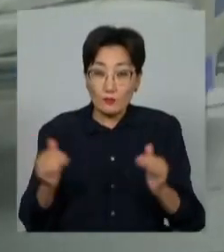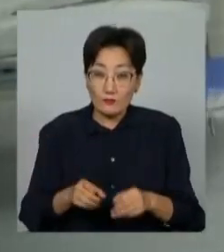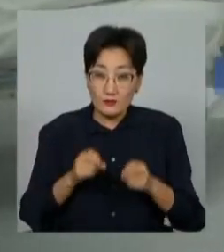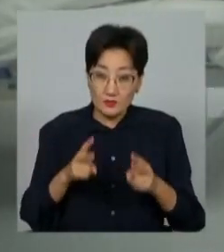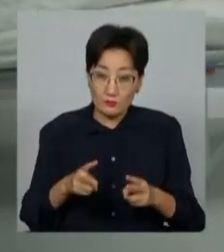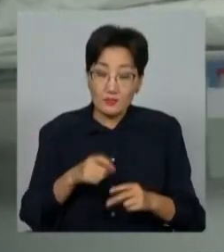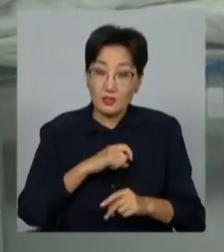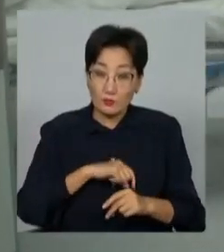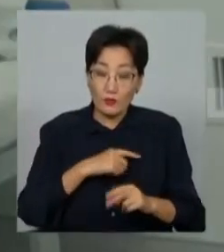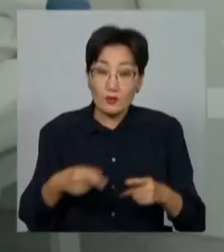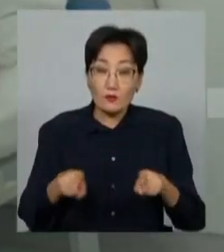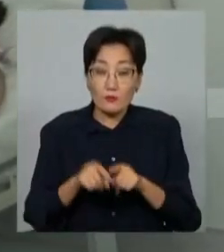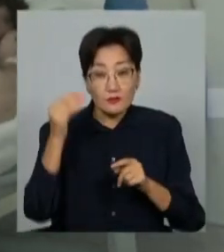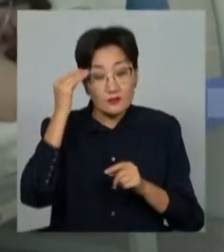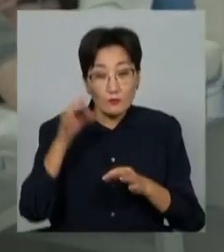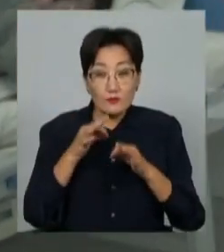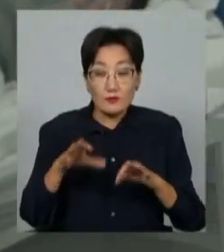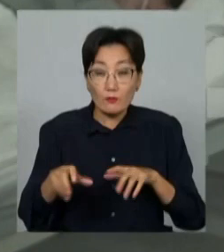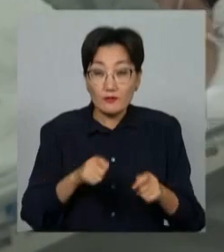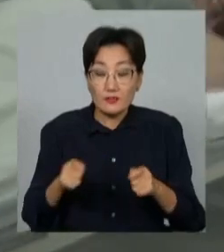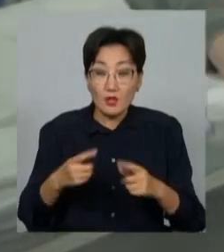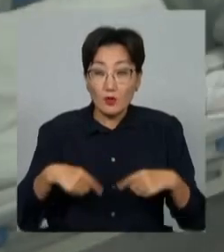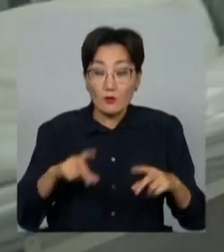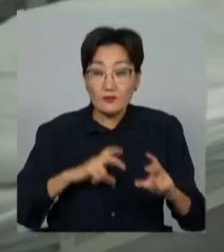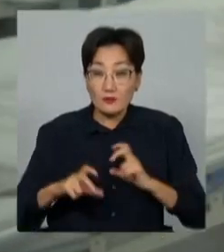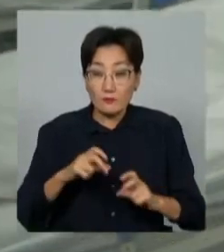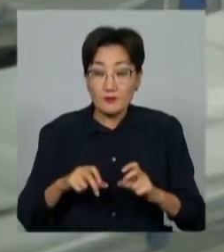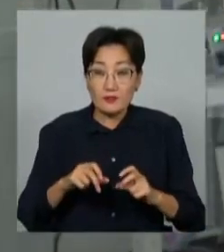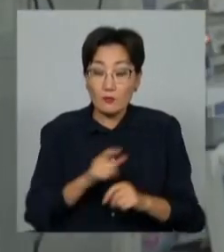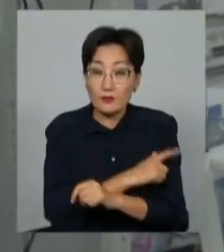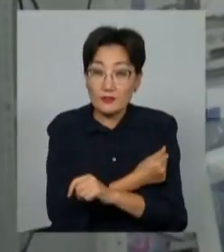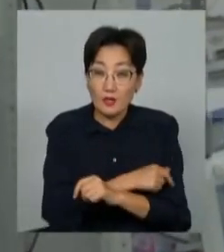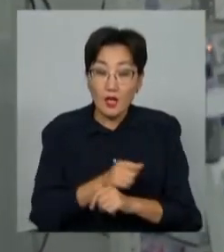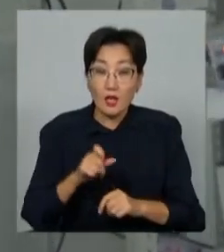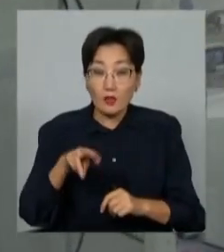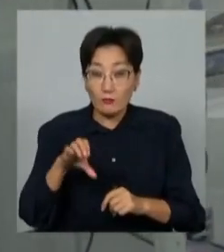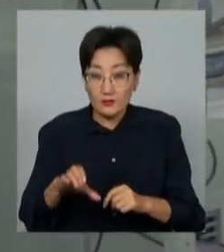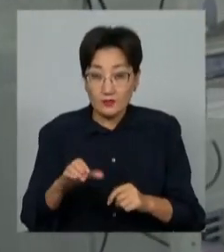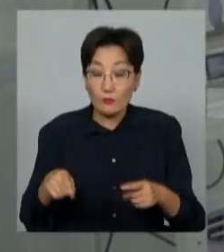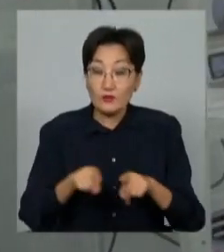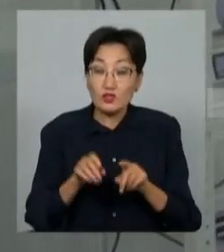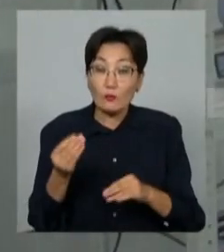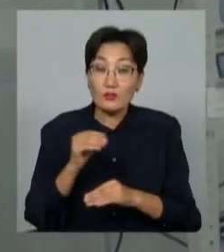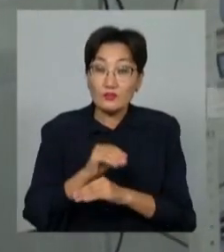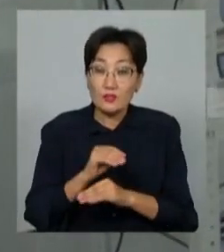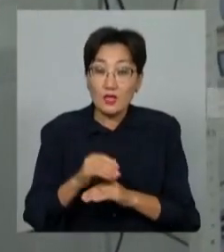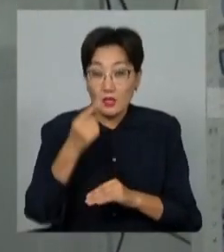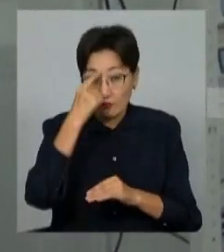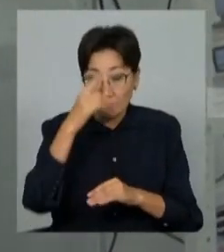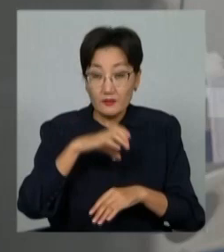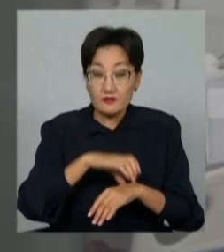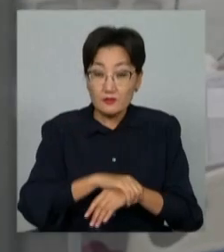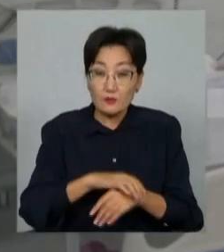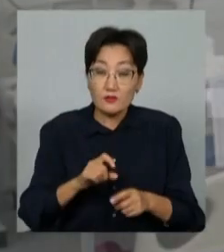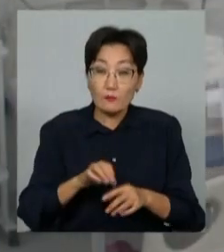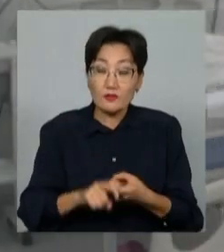опасные характеристики. Такое мнение высказал президент Академии профилактической медицины Алмаз Шарман. Он также добавил, что индийский вариант